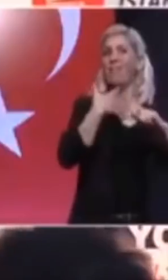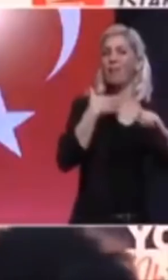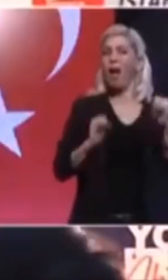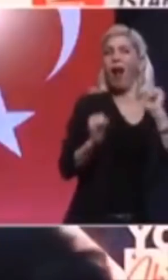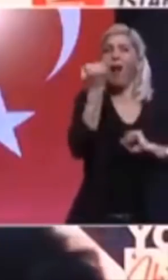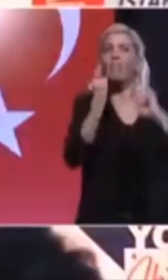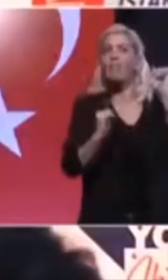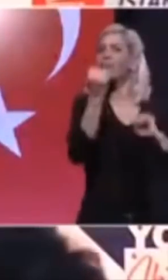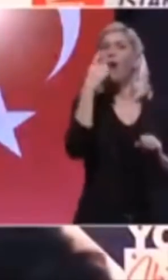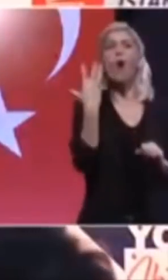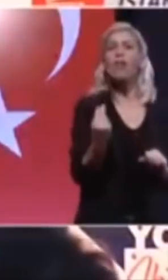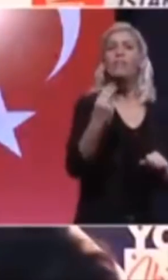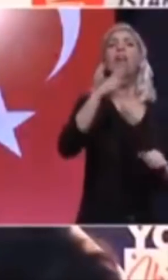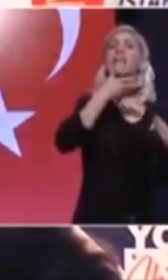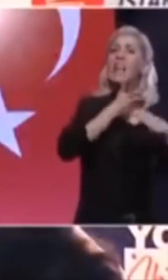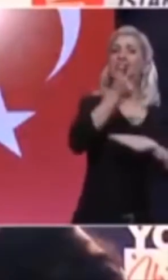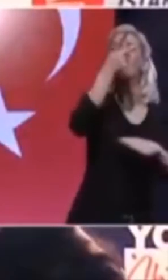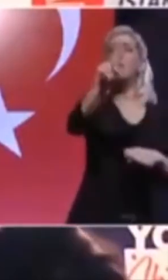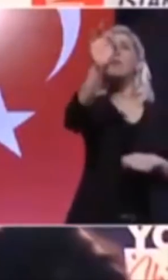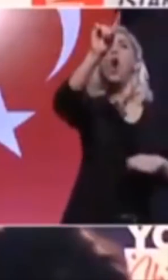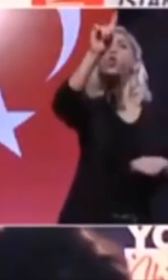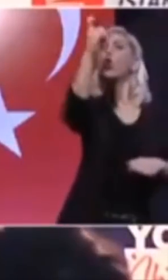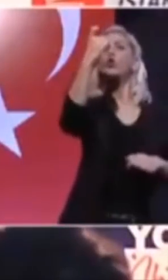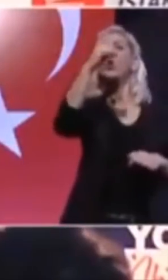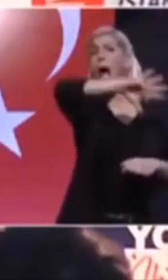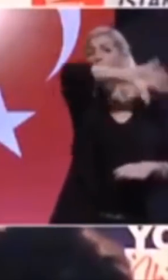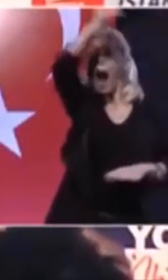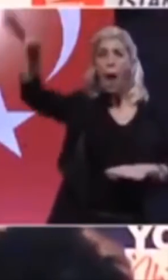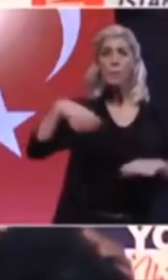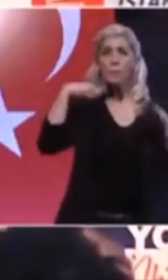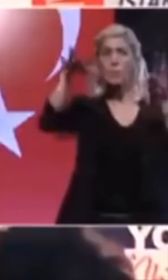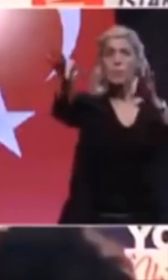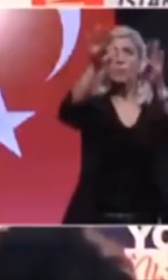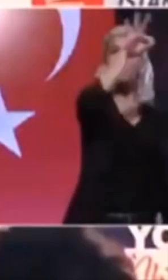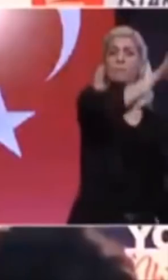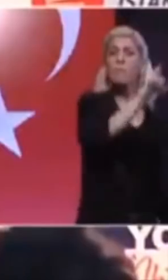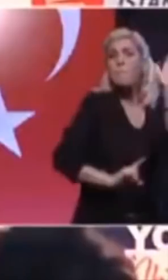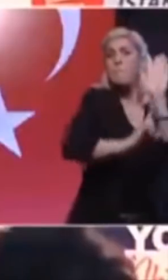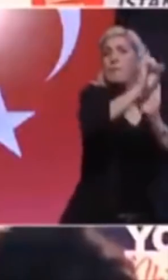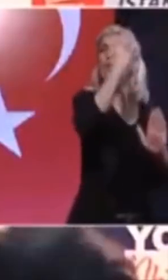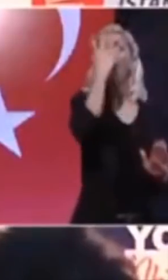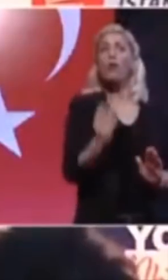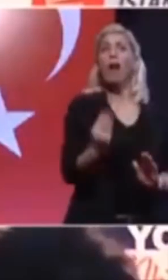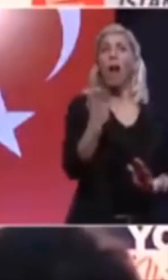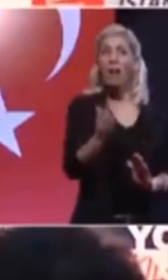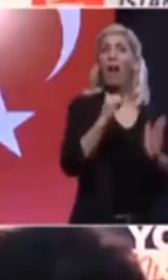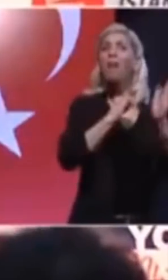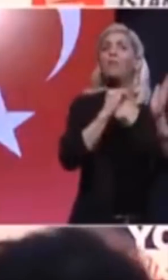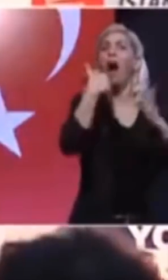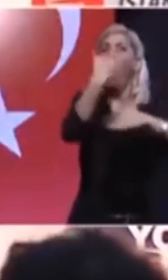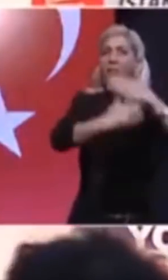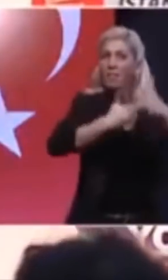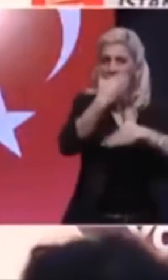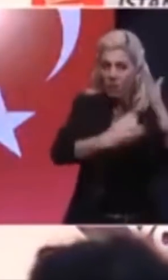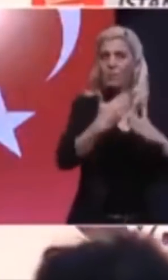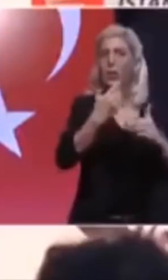ve gerçekten 2019'u hepimize bu şekliyle başarılı bir şekilde tarifleyen ve